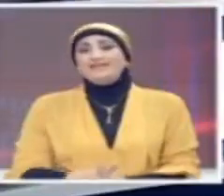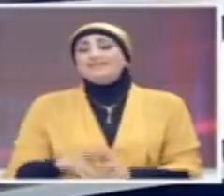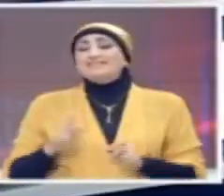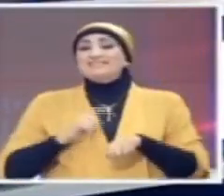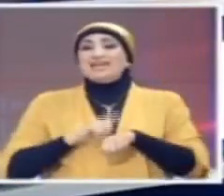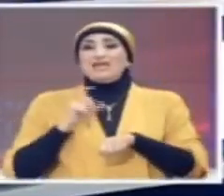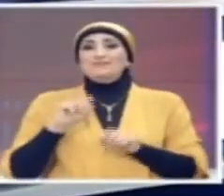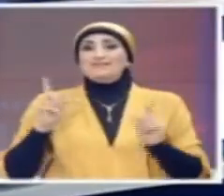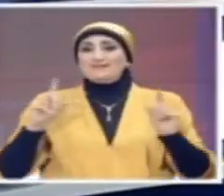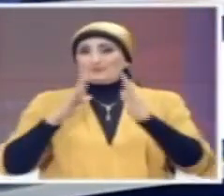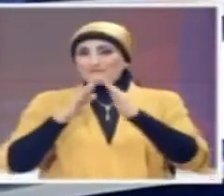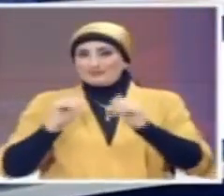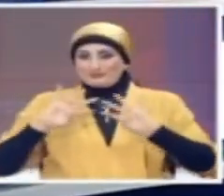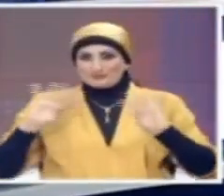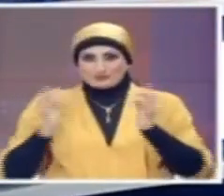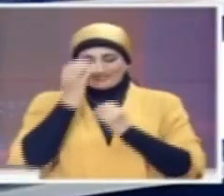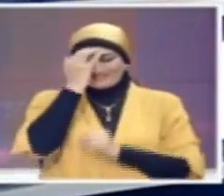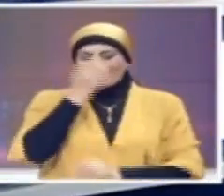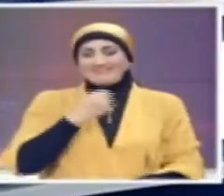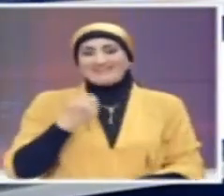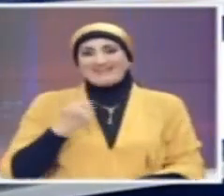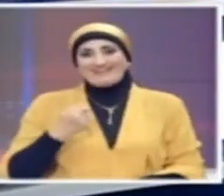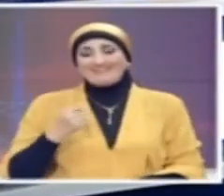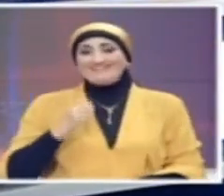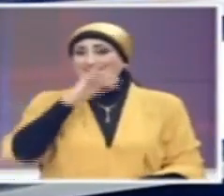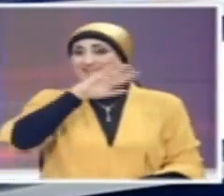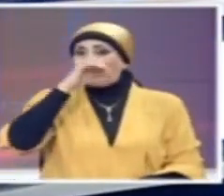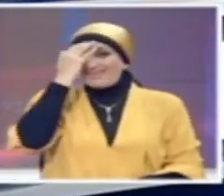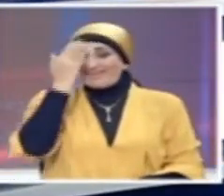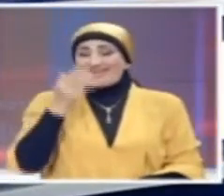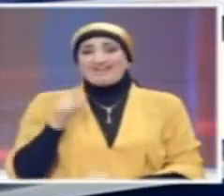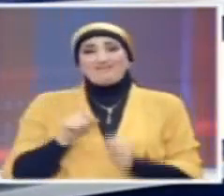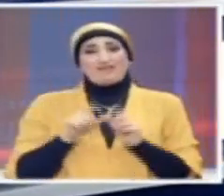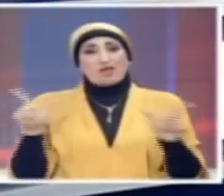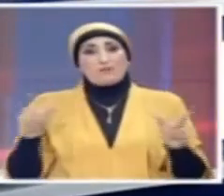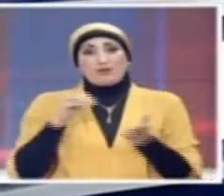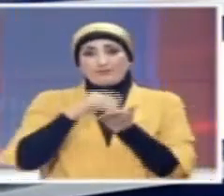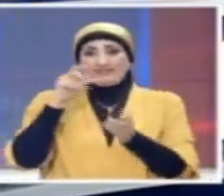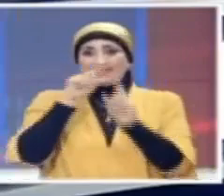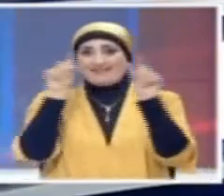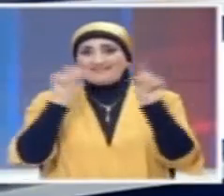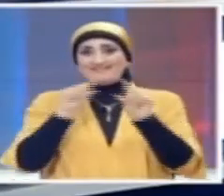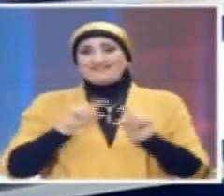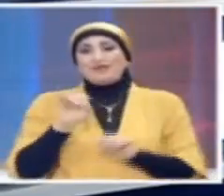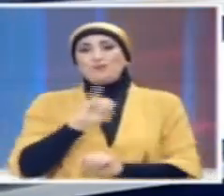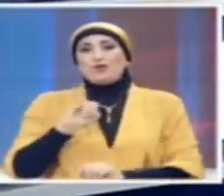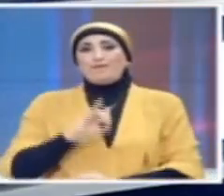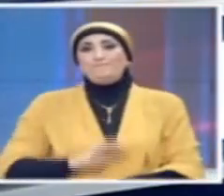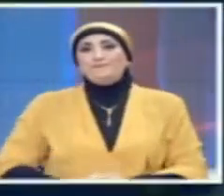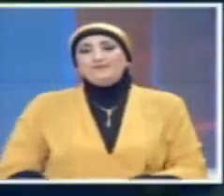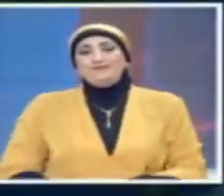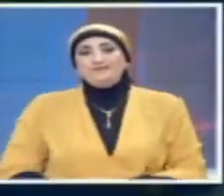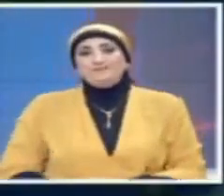الخامسة من التلفزيون المصري، مرحبا بكم. أهلا بكم في نشرة الأخبار ونبدأها بالعناوين.